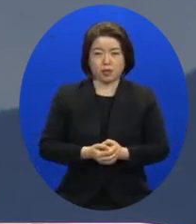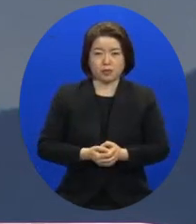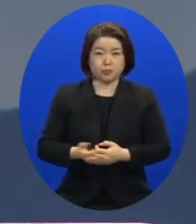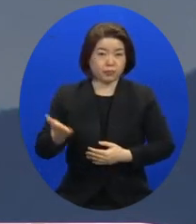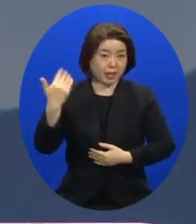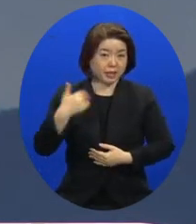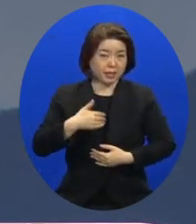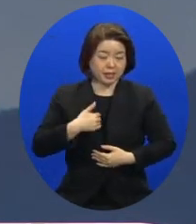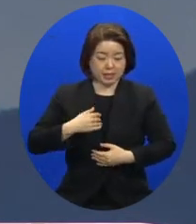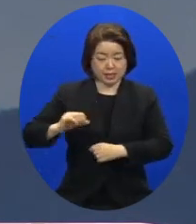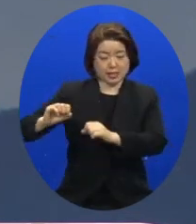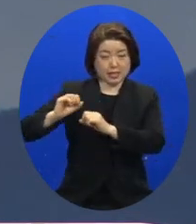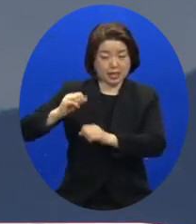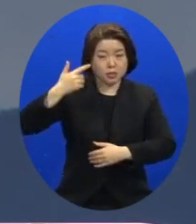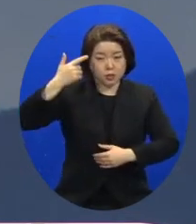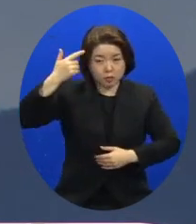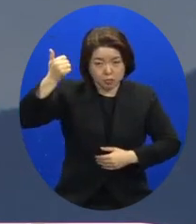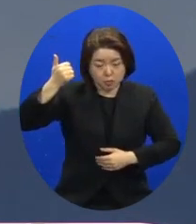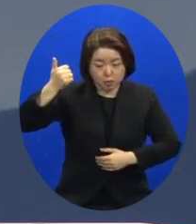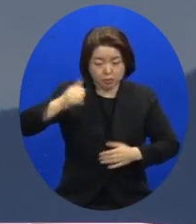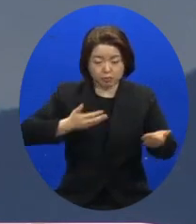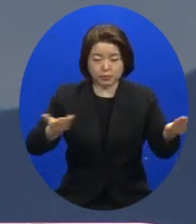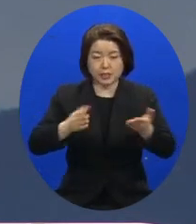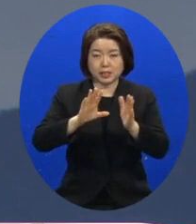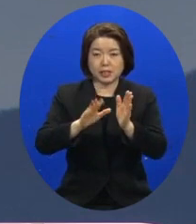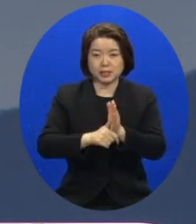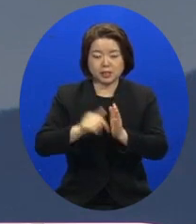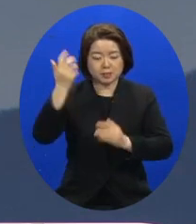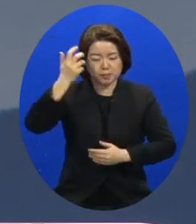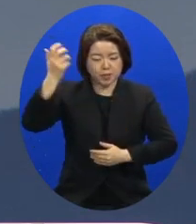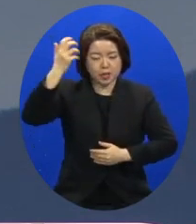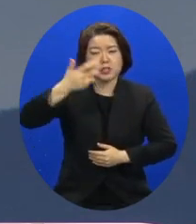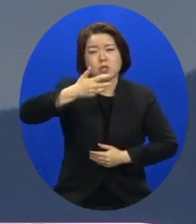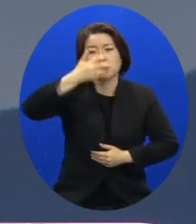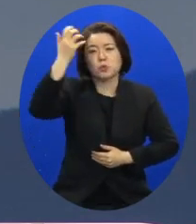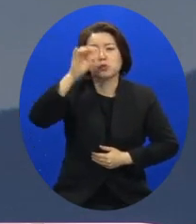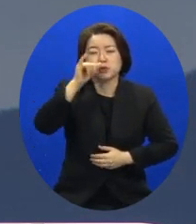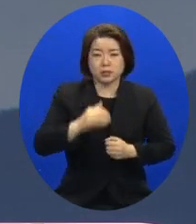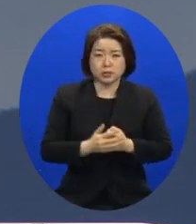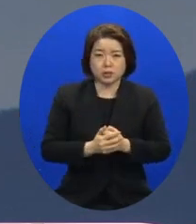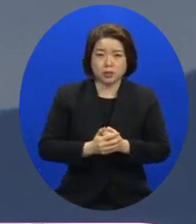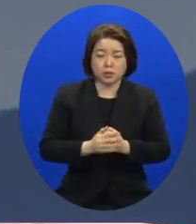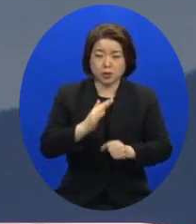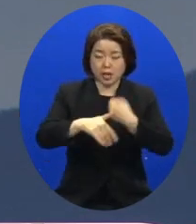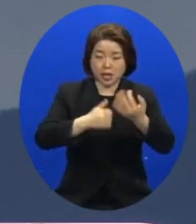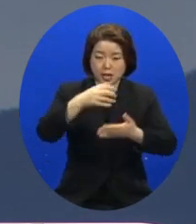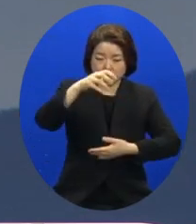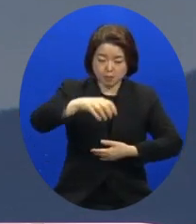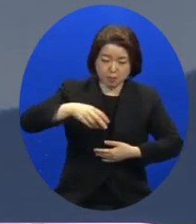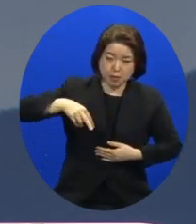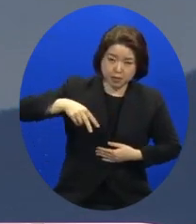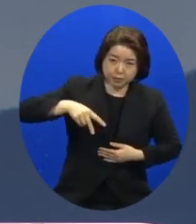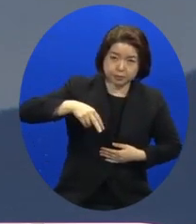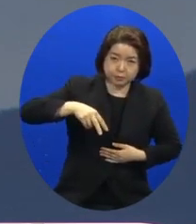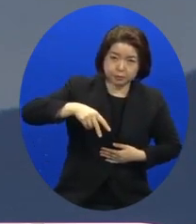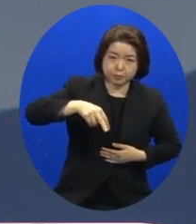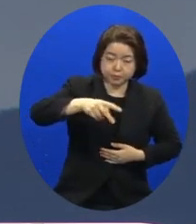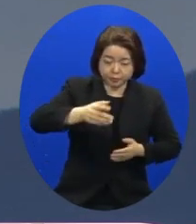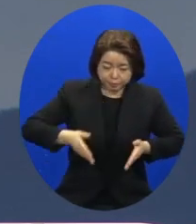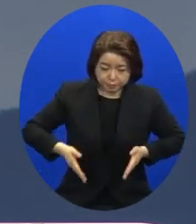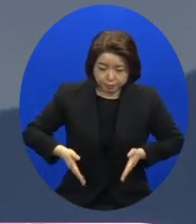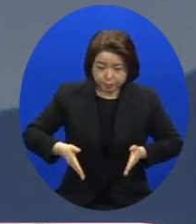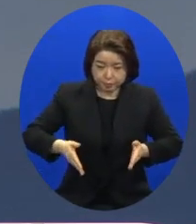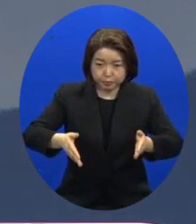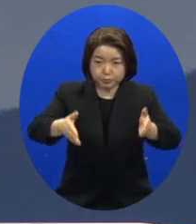때 아주 영적인 꿈을 하나 꾸었습니다. 하나님 앞에 가는 그런 길을 이렇게